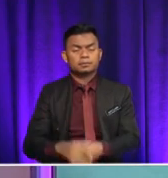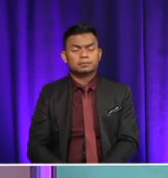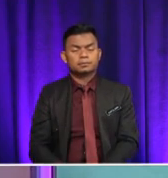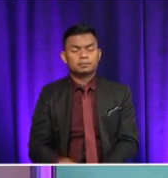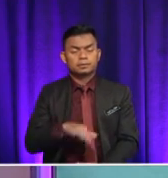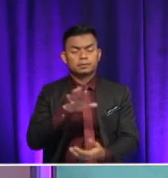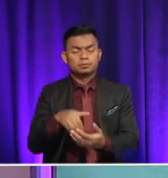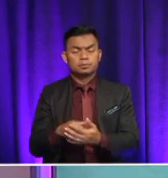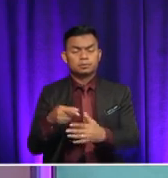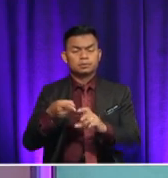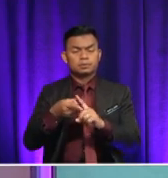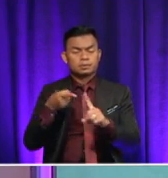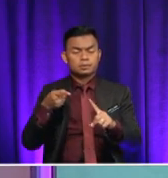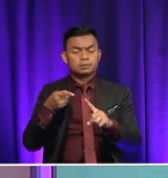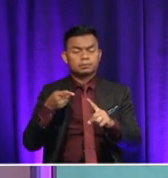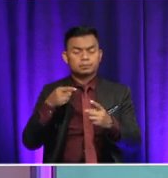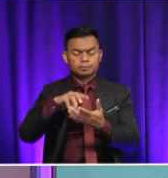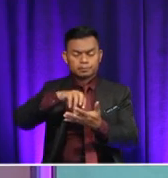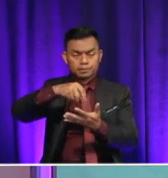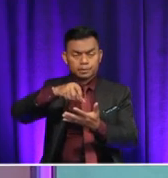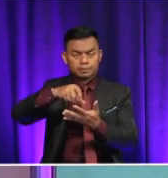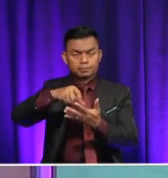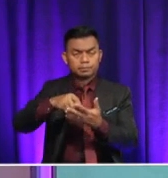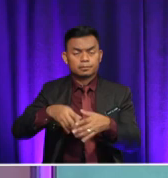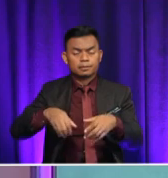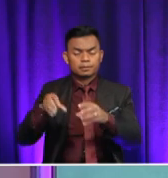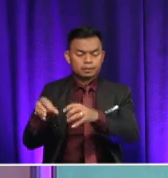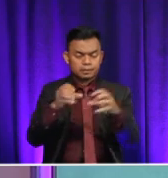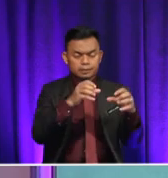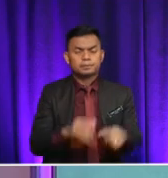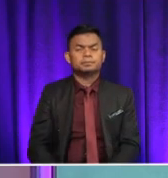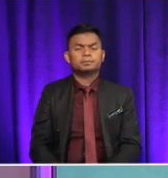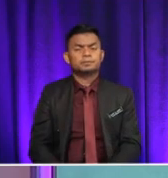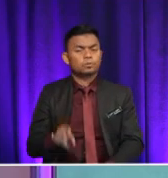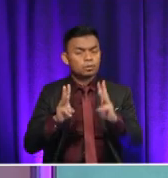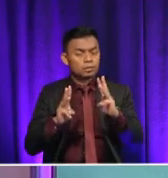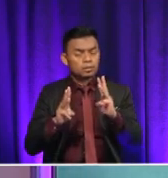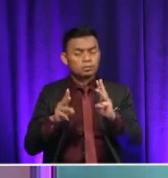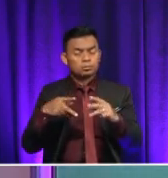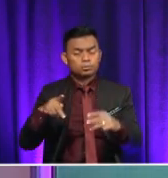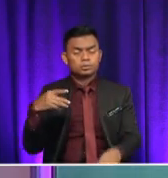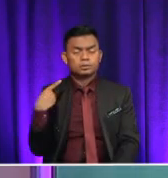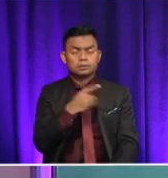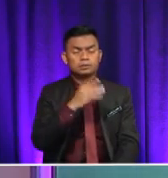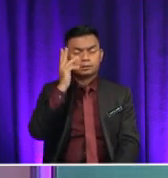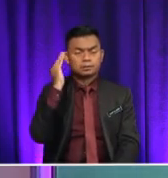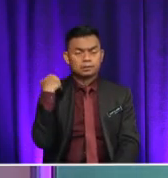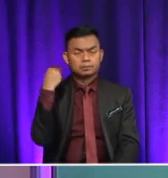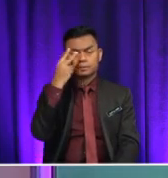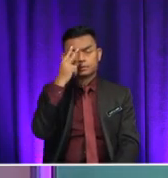Oke kita nampak Ai itu datang pergi ke tangki simpanan Betul tapi tak dilengkapan